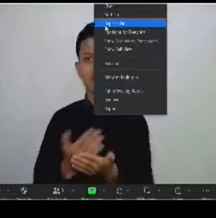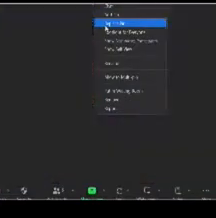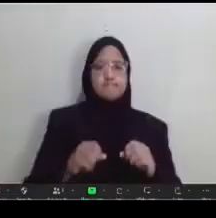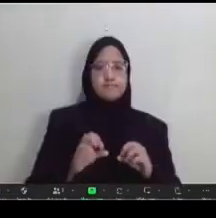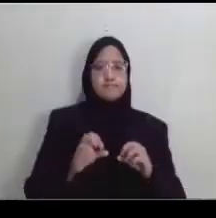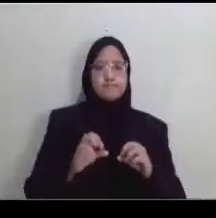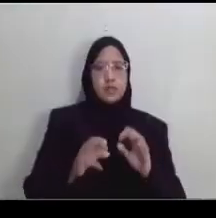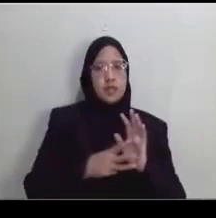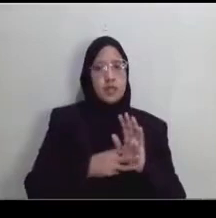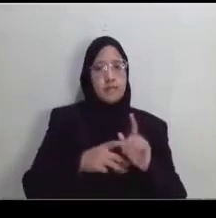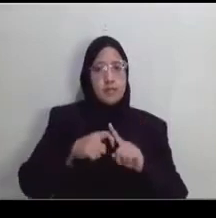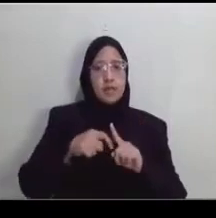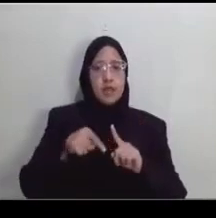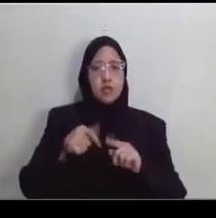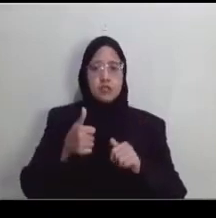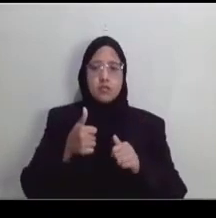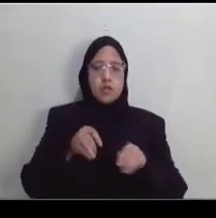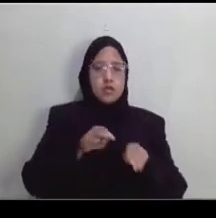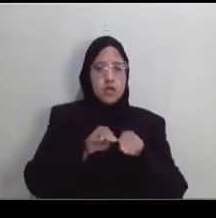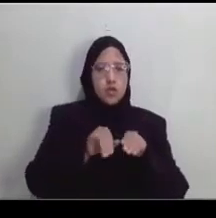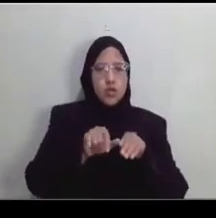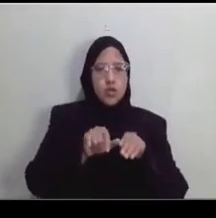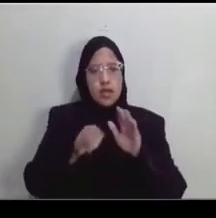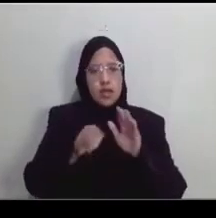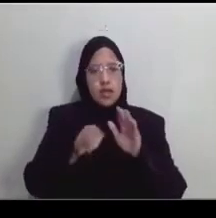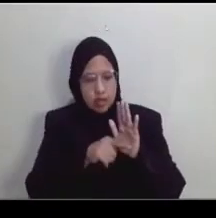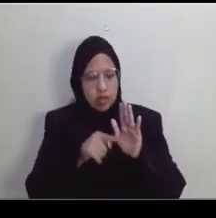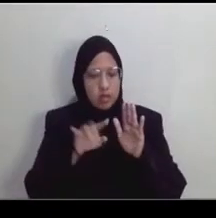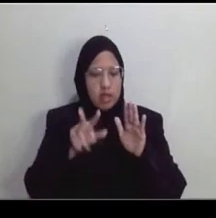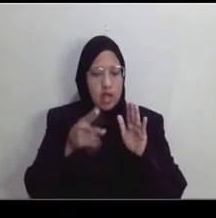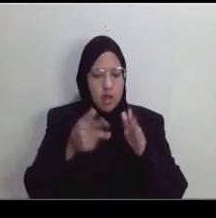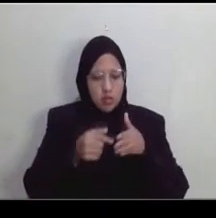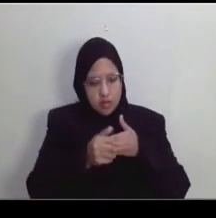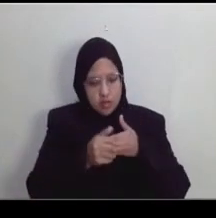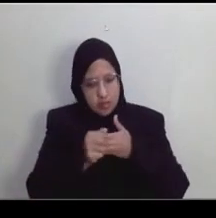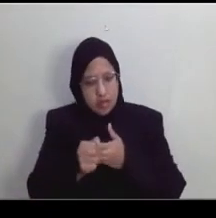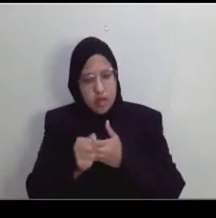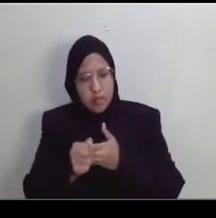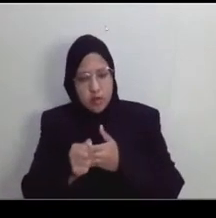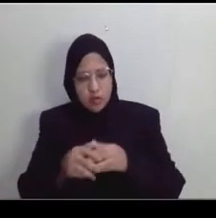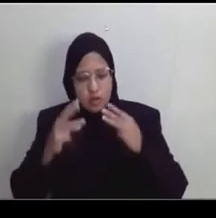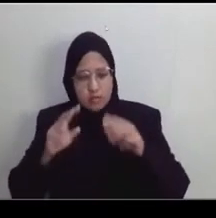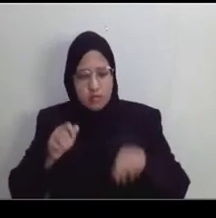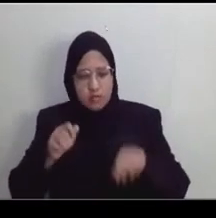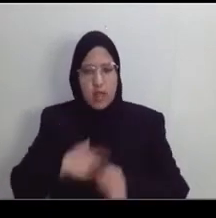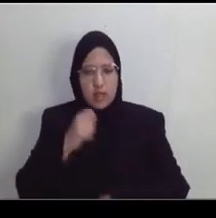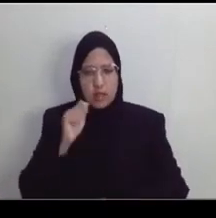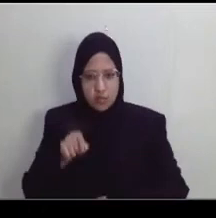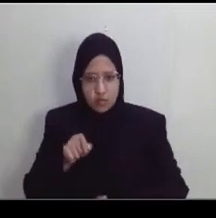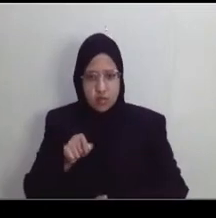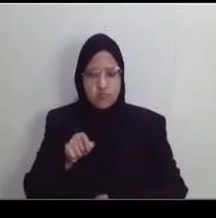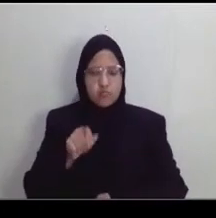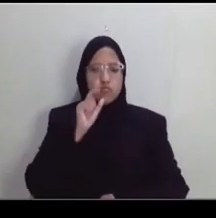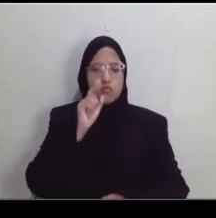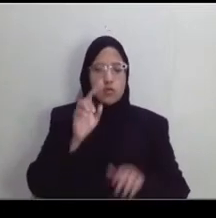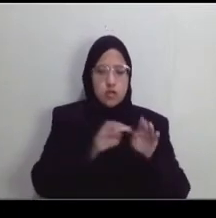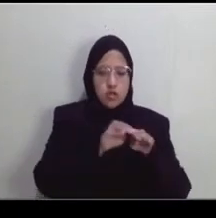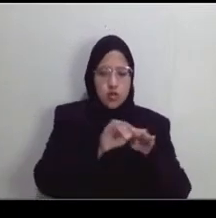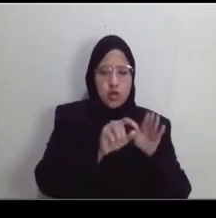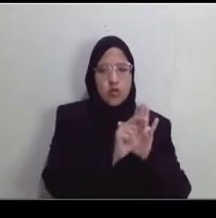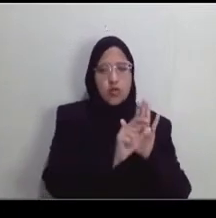tidak akan berjalan sebagaimana yang diharapkan oleh logika desain ketatanegaraan menurut undang-undang Dasar